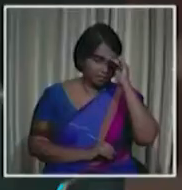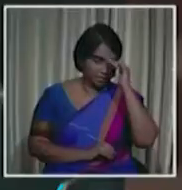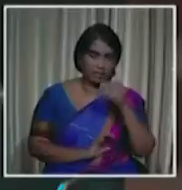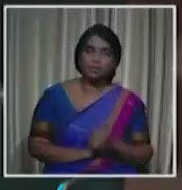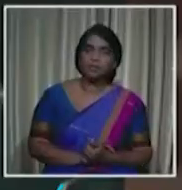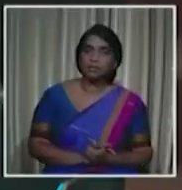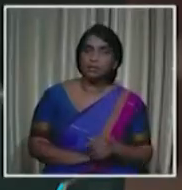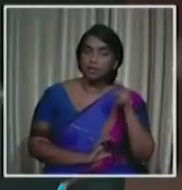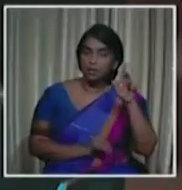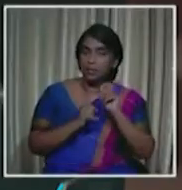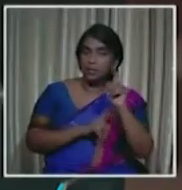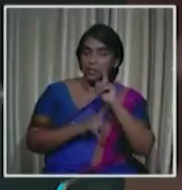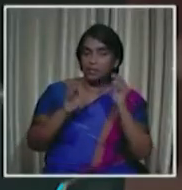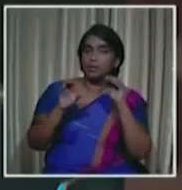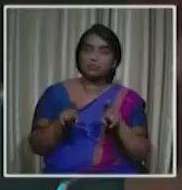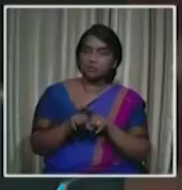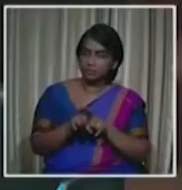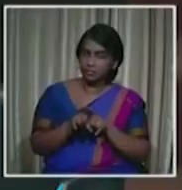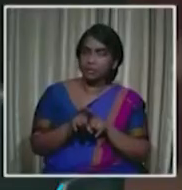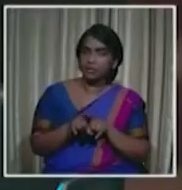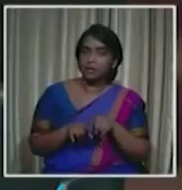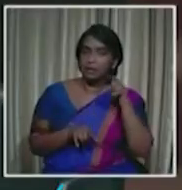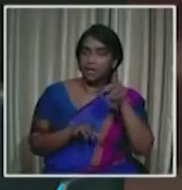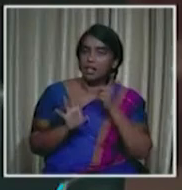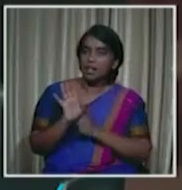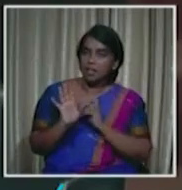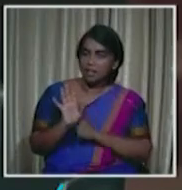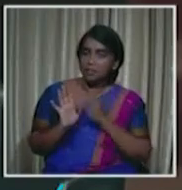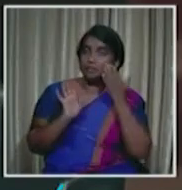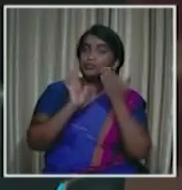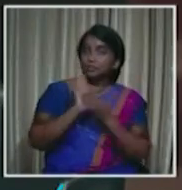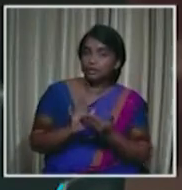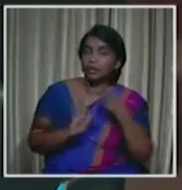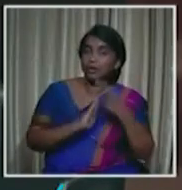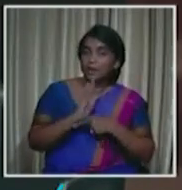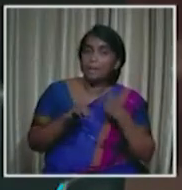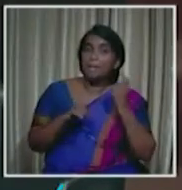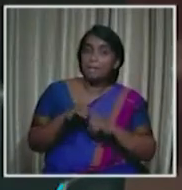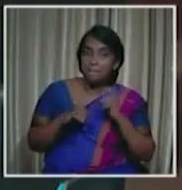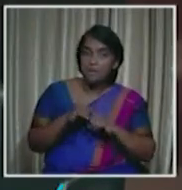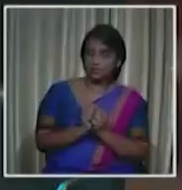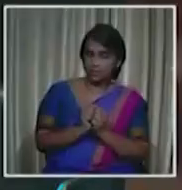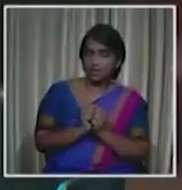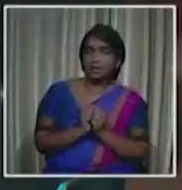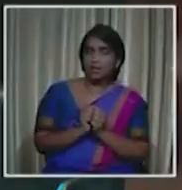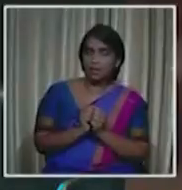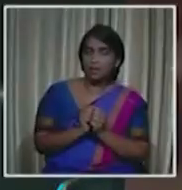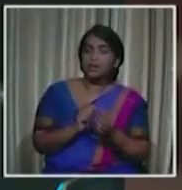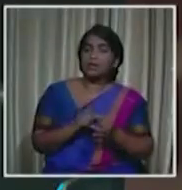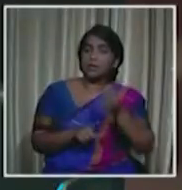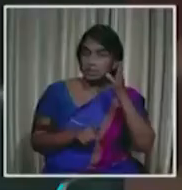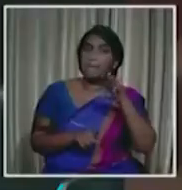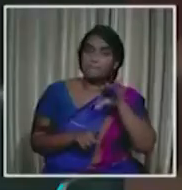කතානායකතුමනි ඔබතුමා පාර්ලිමේන්තුවේ කතානායකයෙකු හැටියට ඔබතුමා හැමතිස්සෙම පෙන්නන්න හදන්නේ මේ රටේ ප්‍රශ්න ඇති උනේ මේ පාර්ලිමේන්තුව නිසා කියලා අපේ